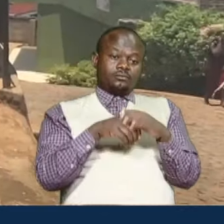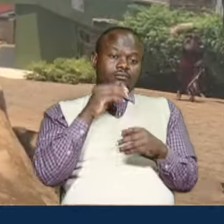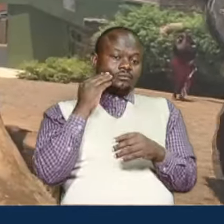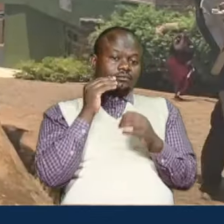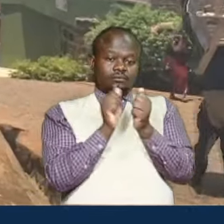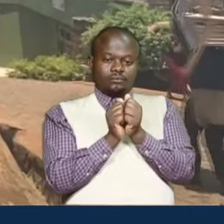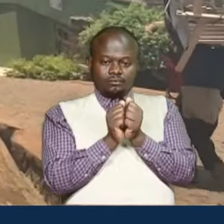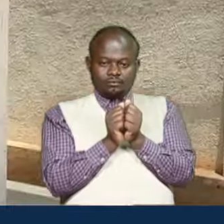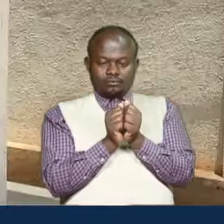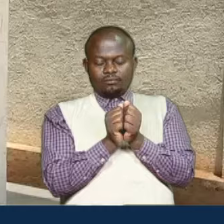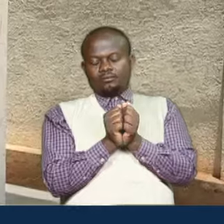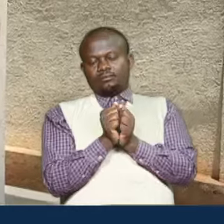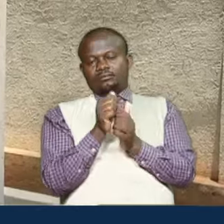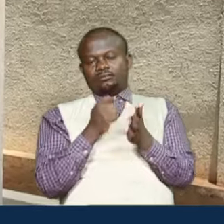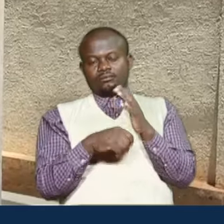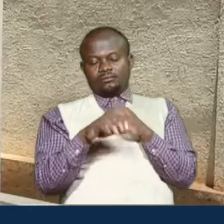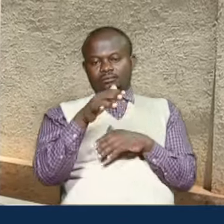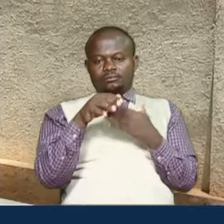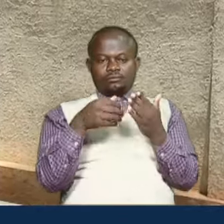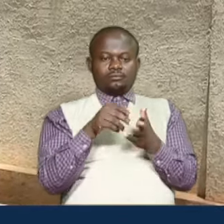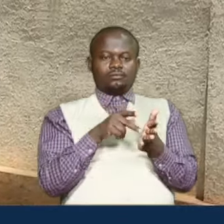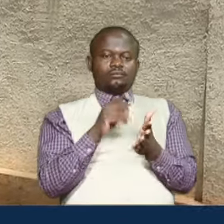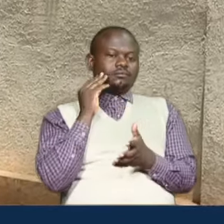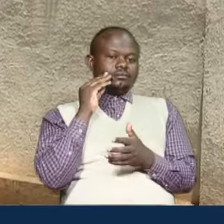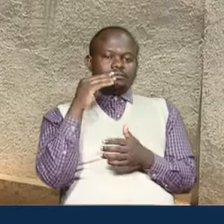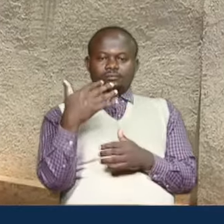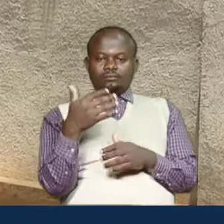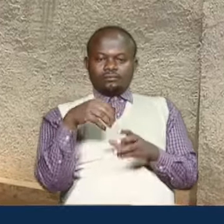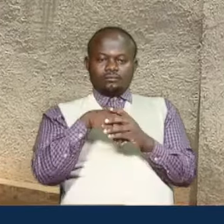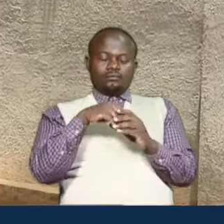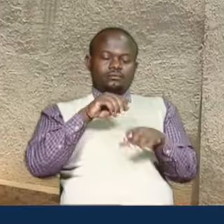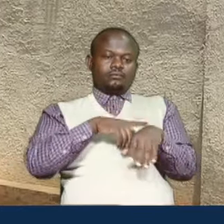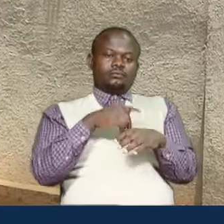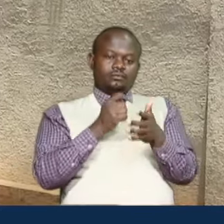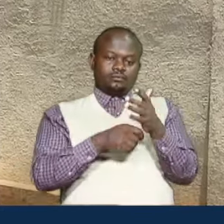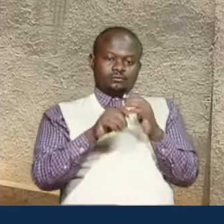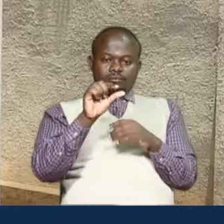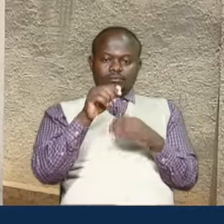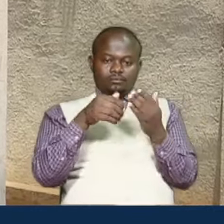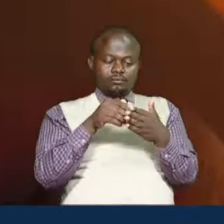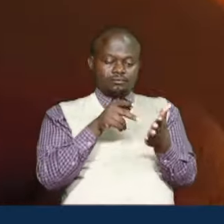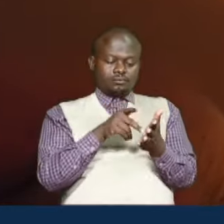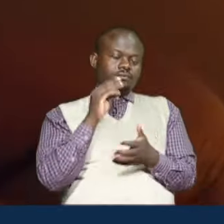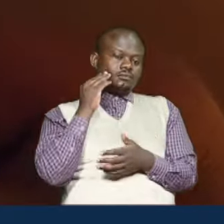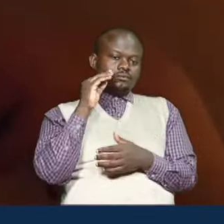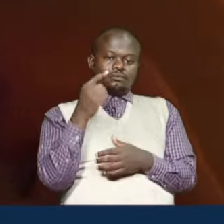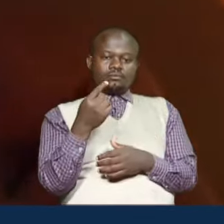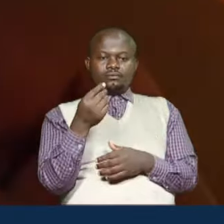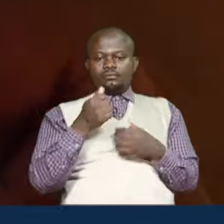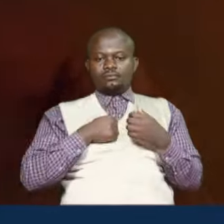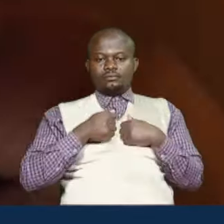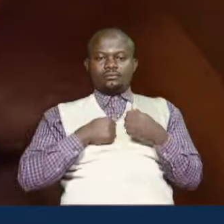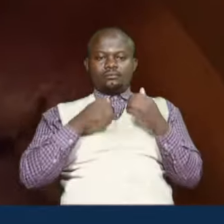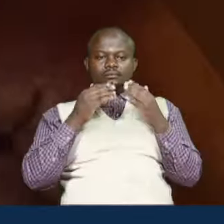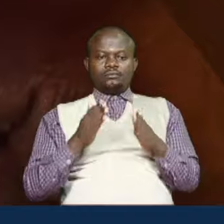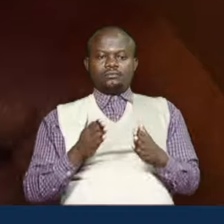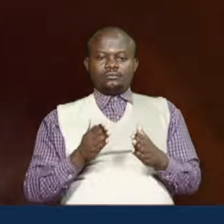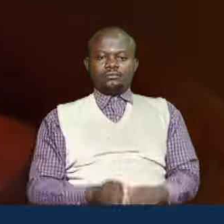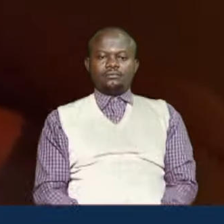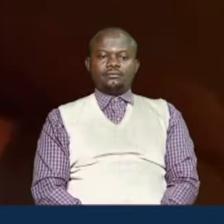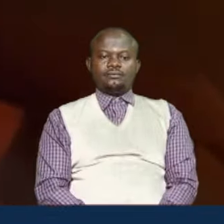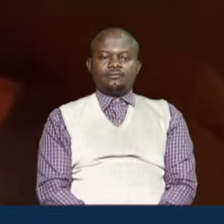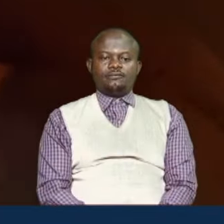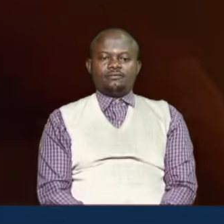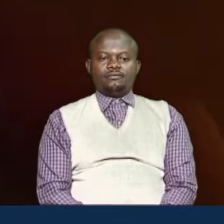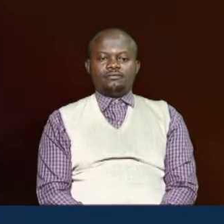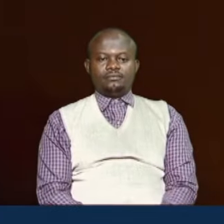10, umusoresha uciriritse yishyura miliyoni 5, mu gihe umusoreshwa muto yishyura miliyoni 1 y'amafaranga y'u Rwanda. Pasco